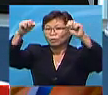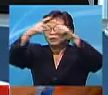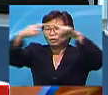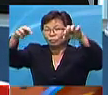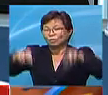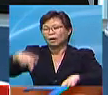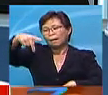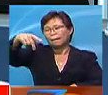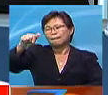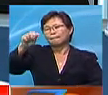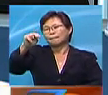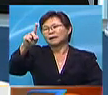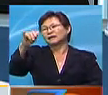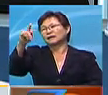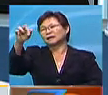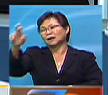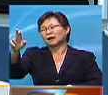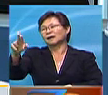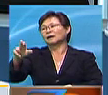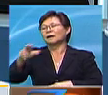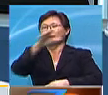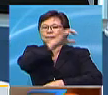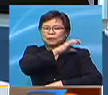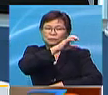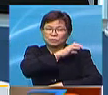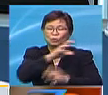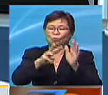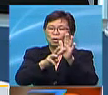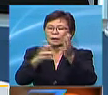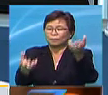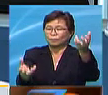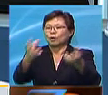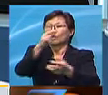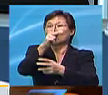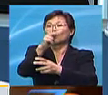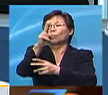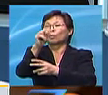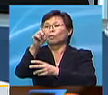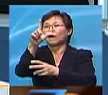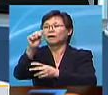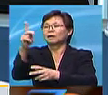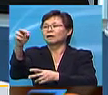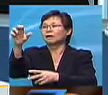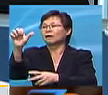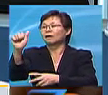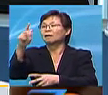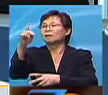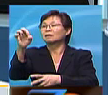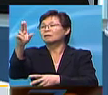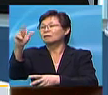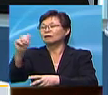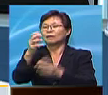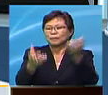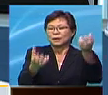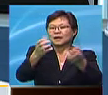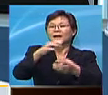rakyat Tan Sri pandika Amin Mulia sebagai pengerusinya wakil BN Kuala kau Datuk Ismail Mohamad Said BN